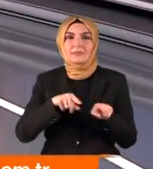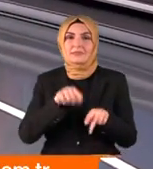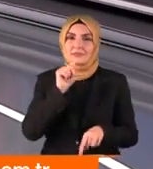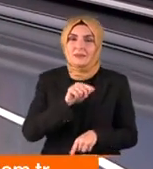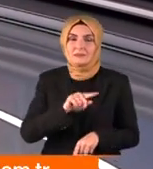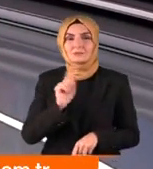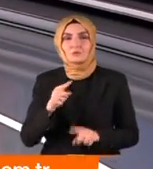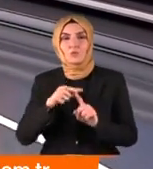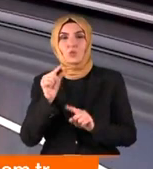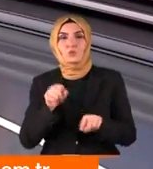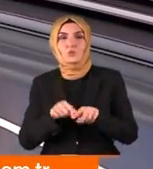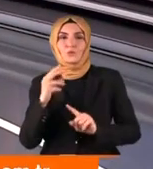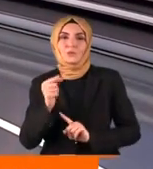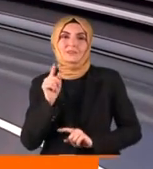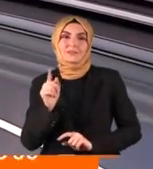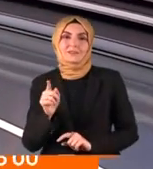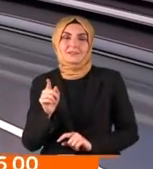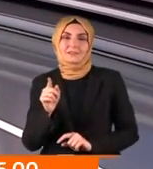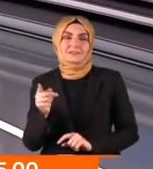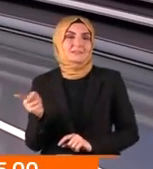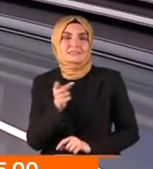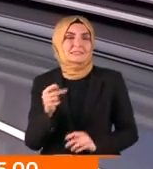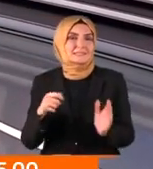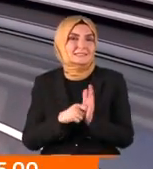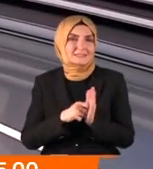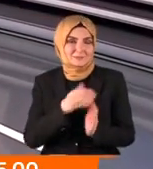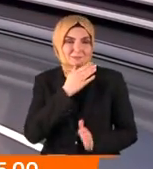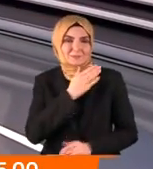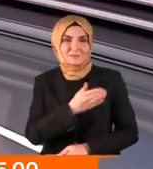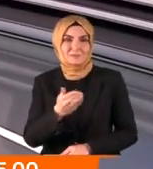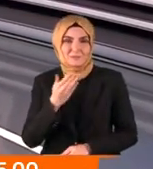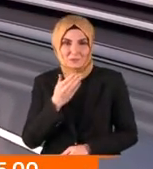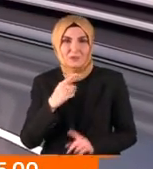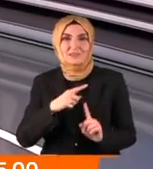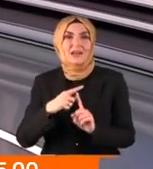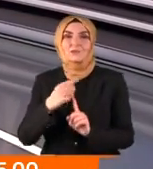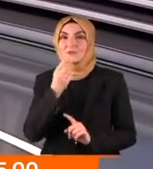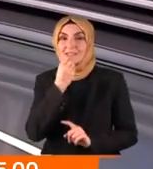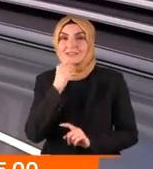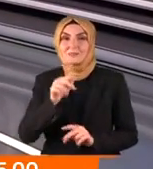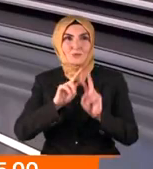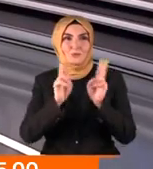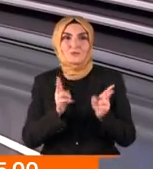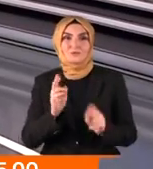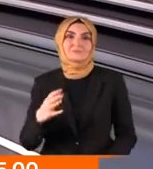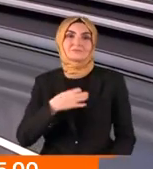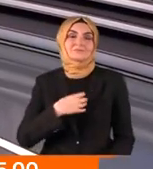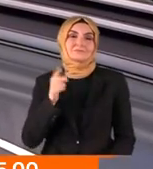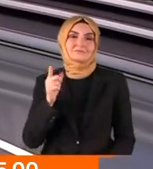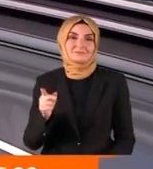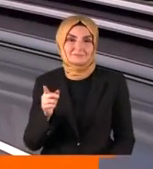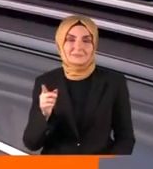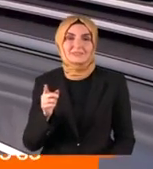isimlerinden de anlayacağınız gibi bir tantuniciye ait. Başkent trafiğinden siparişlerini yetiştiremeyen tantunici artık atlarla dört nala